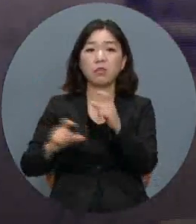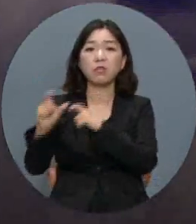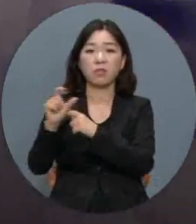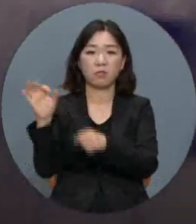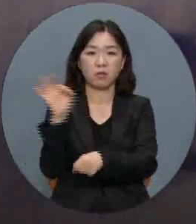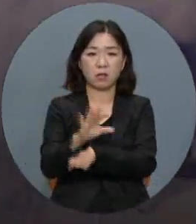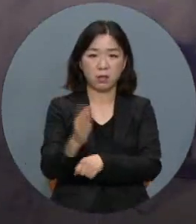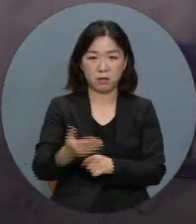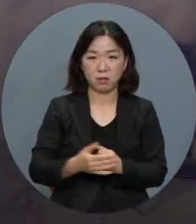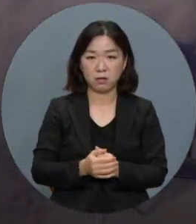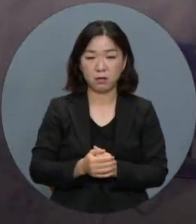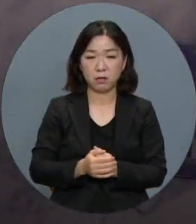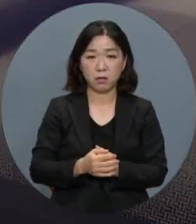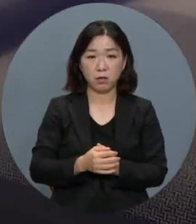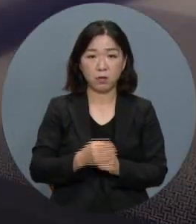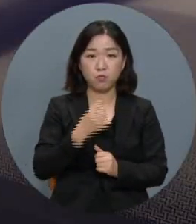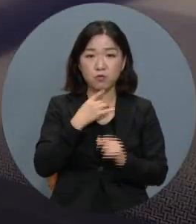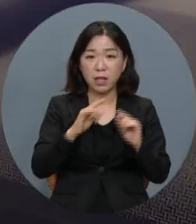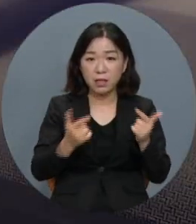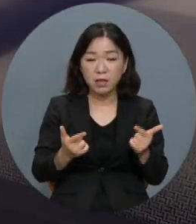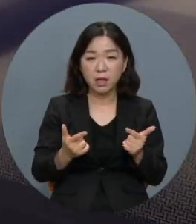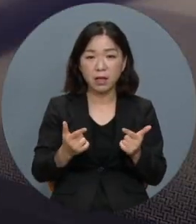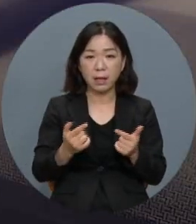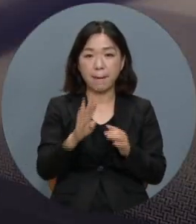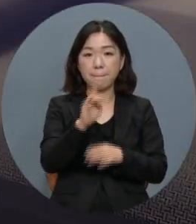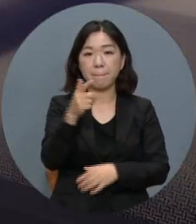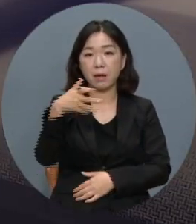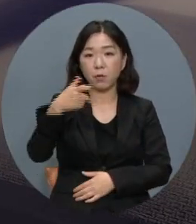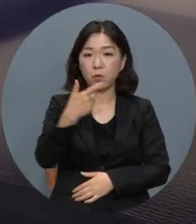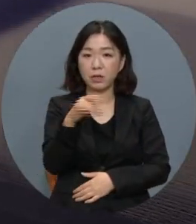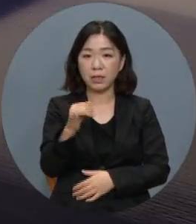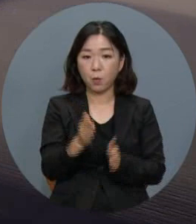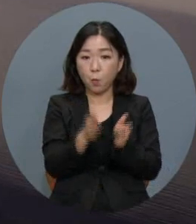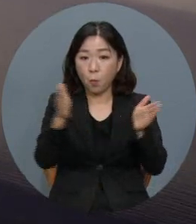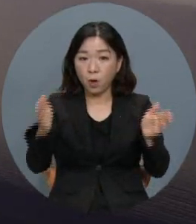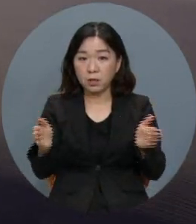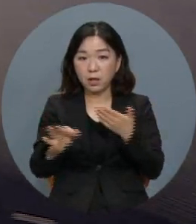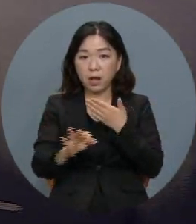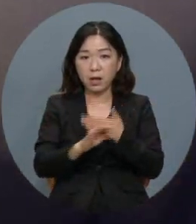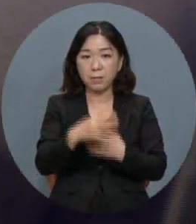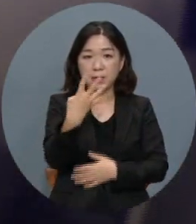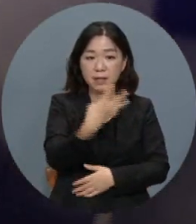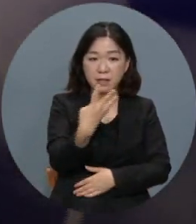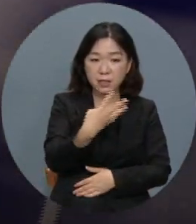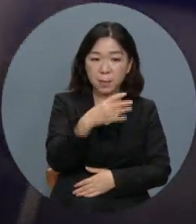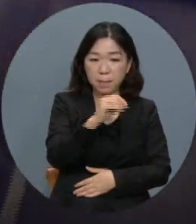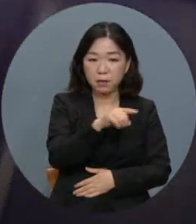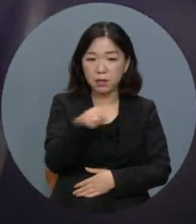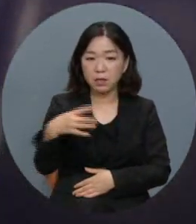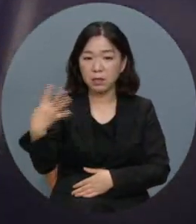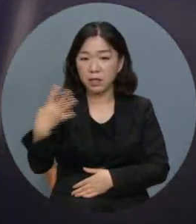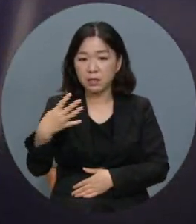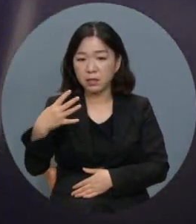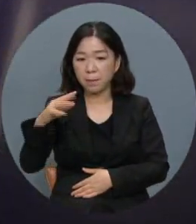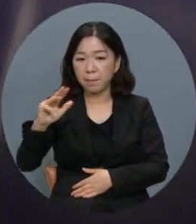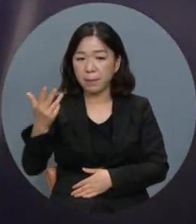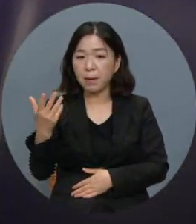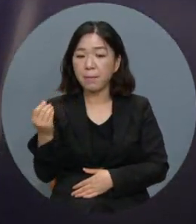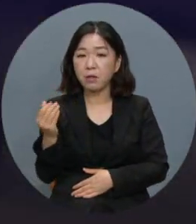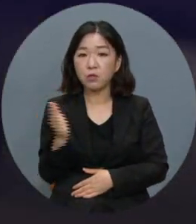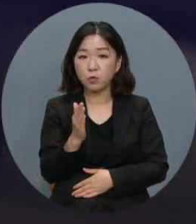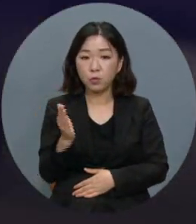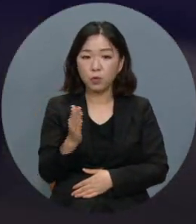이뿐만이 아닙니다 발코니를 확장하여 면 3000 에서 4,800만원 여기에 다시 행사에서 제시한